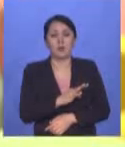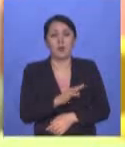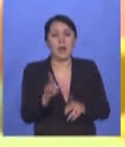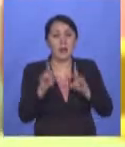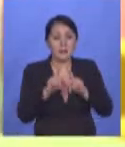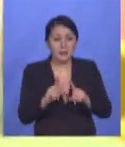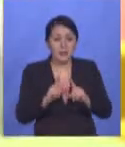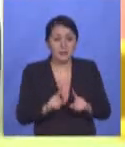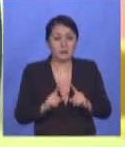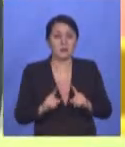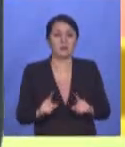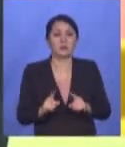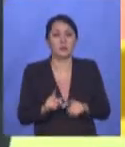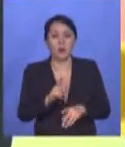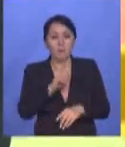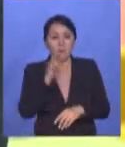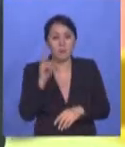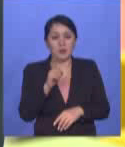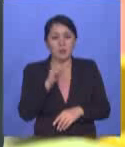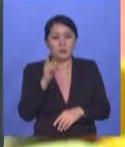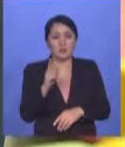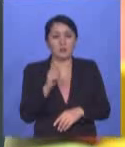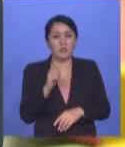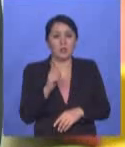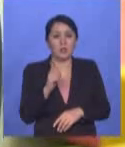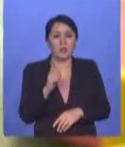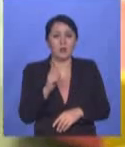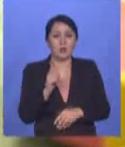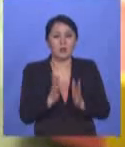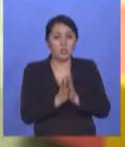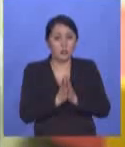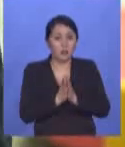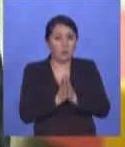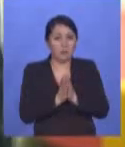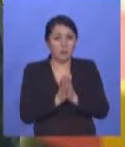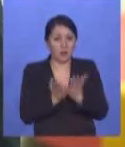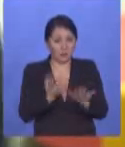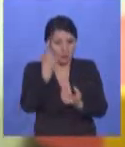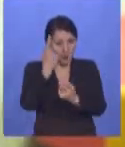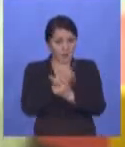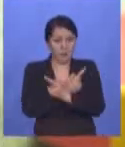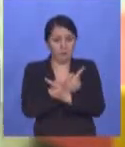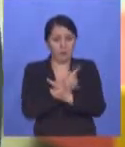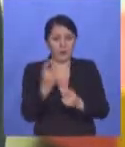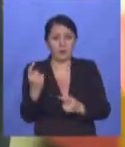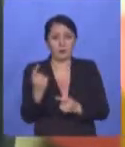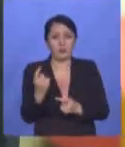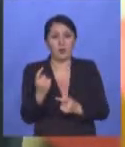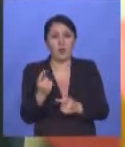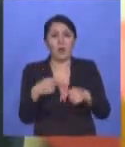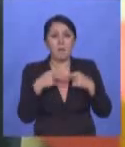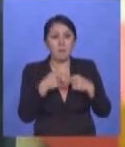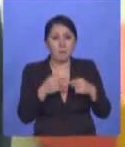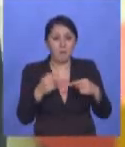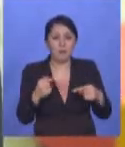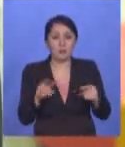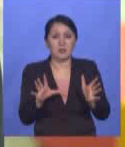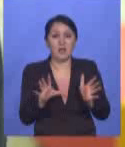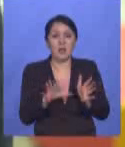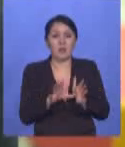әсіресе қазіргі заман жастар көбіне бұрын қалай тек қана кітаппен емес, ақпаратты басқа да